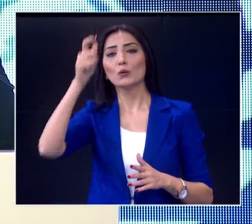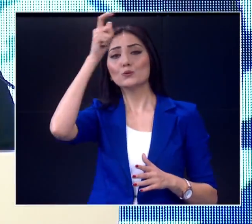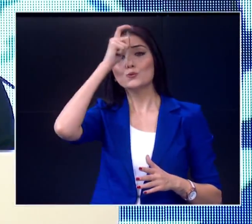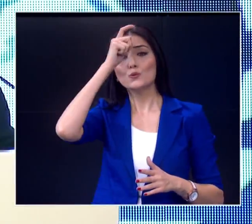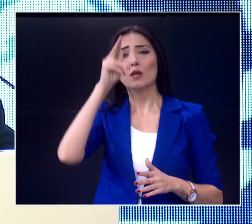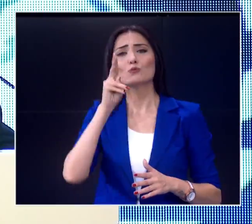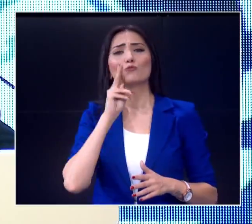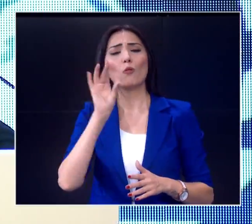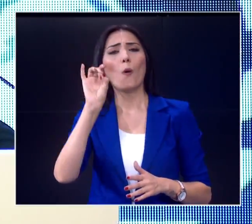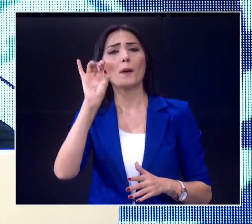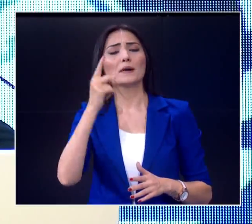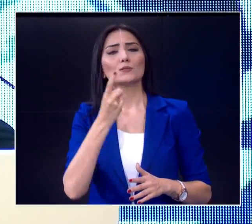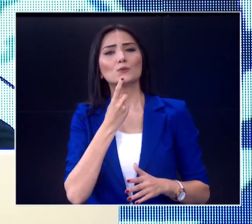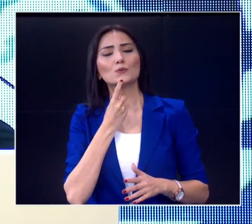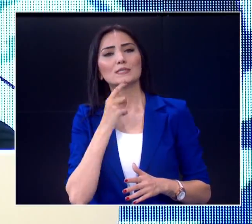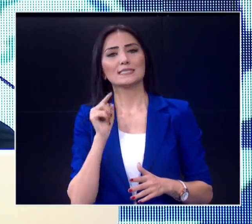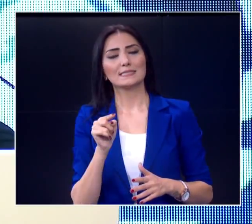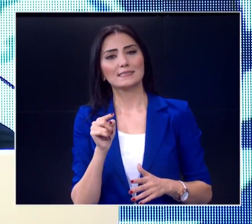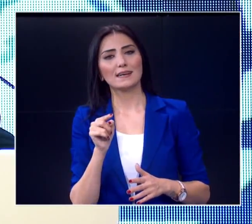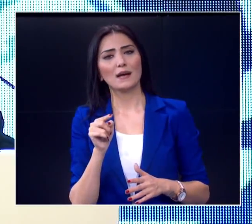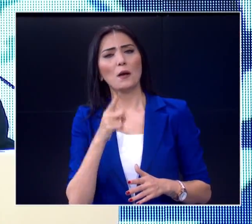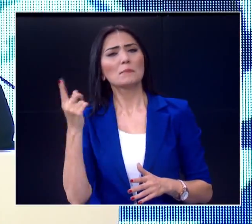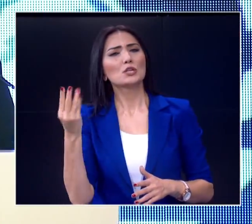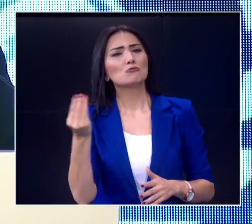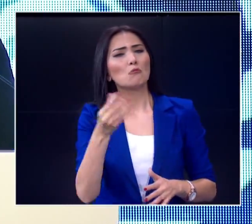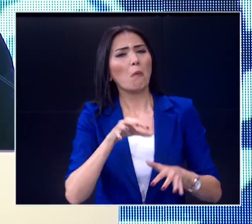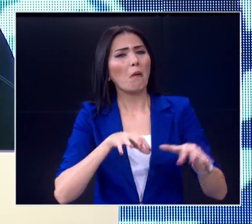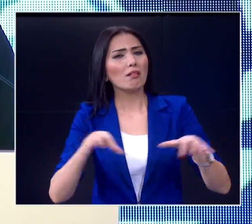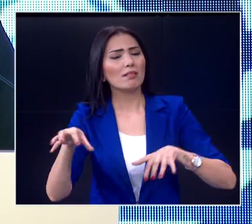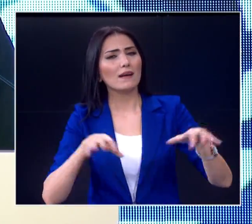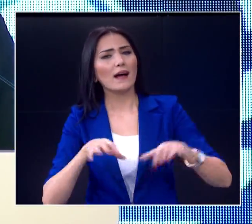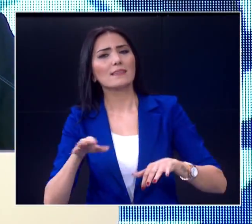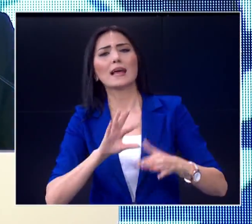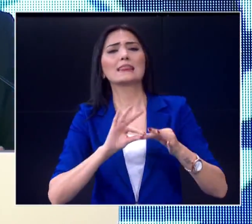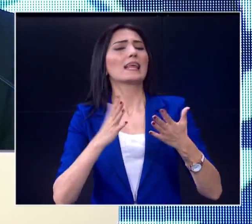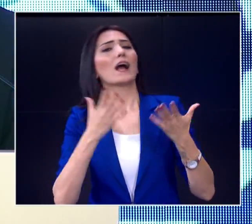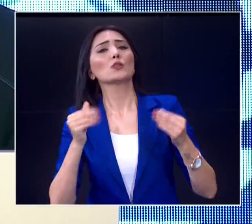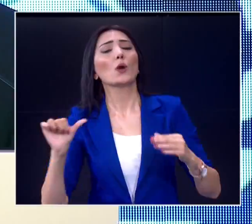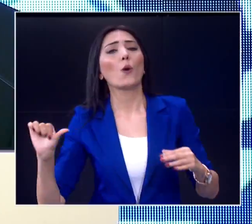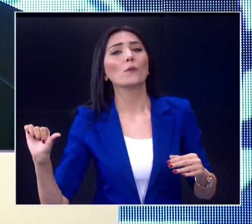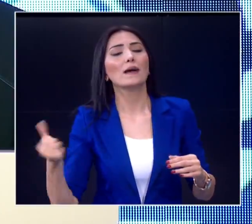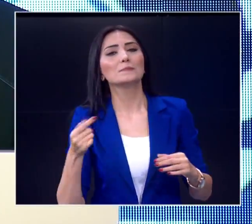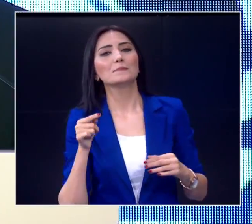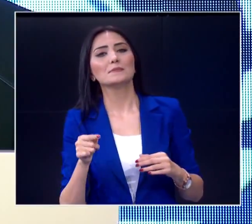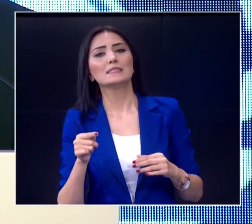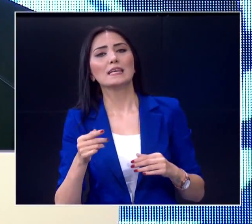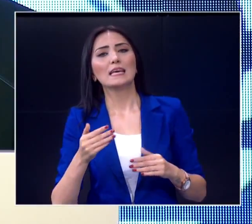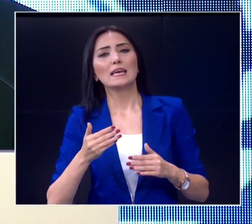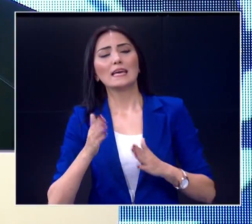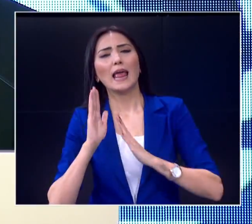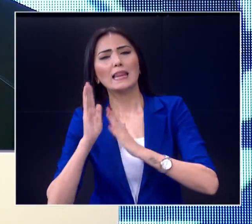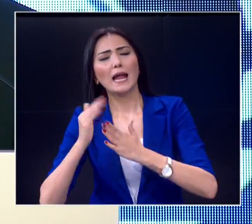Türkiye'nin son 15 yılda birçok alanda ne kadar önemli